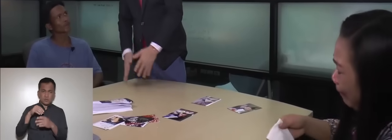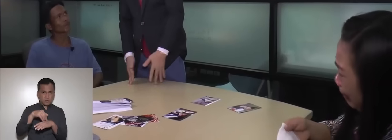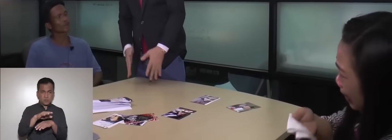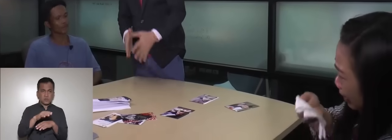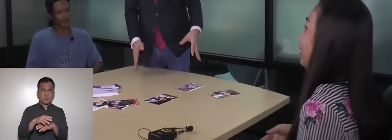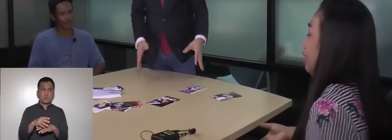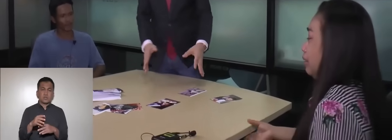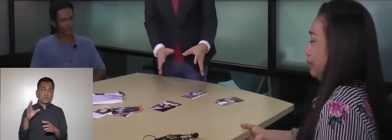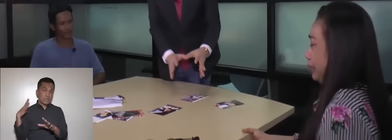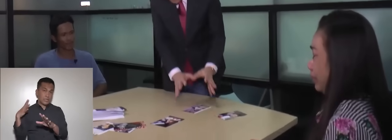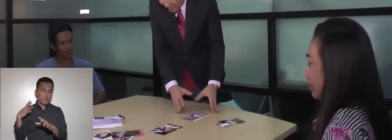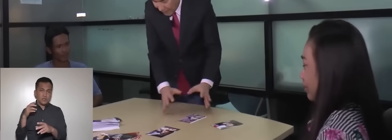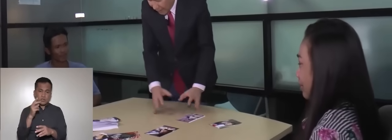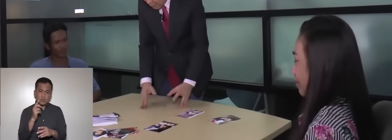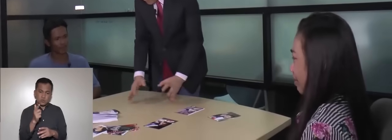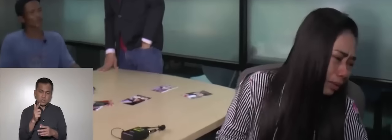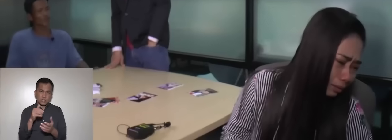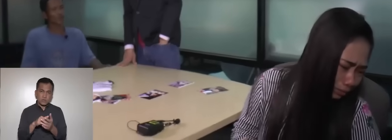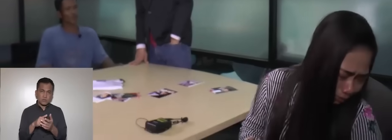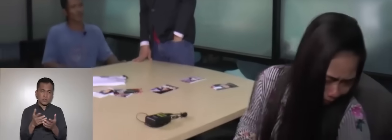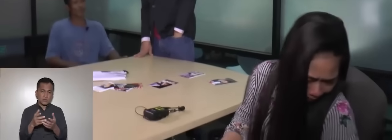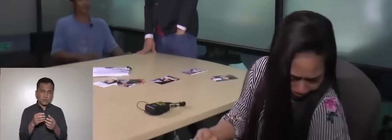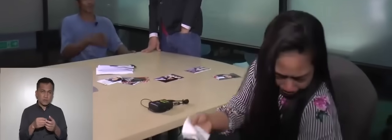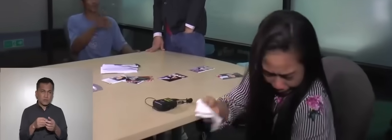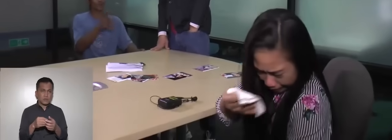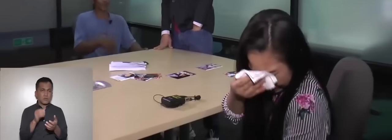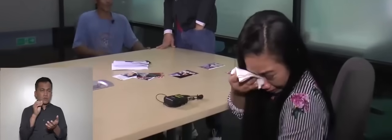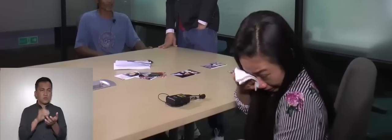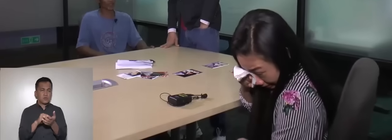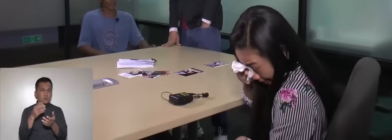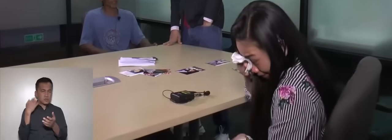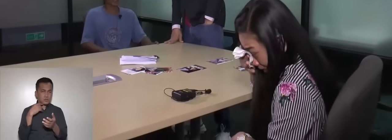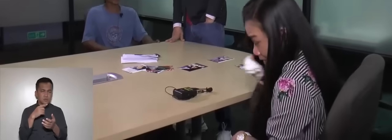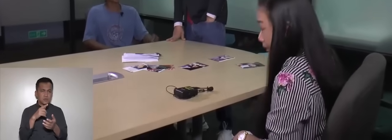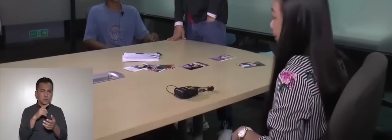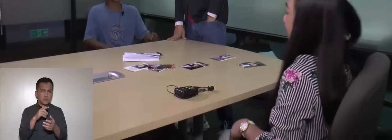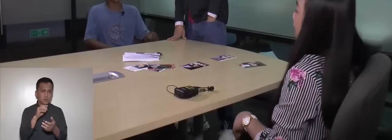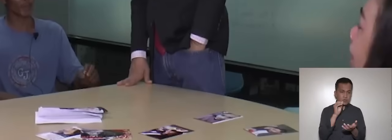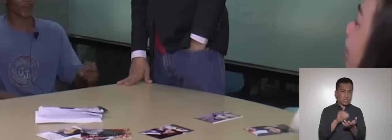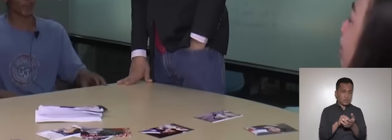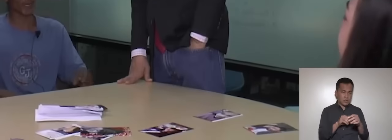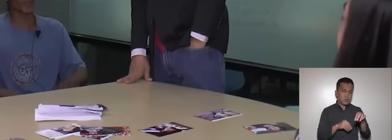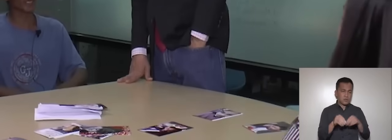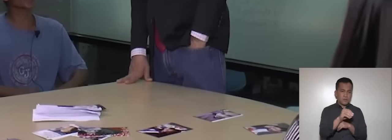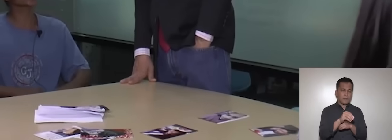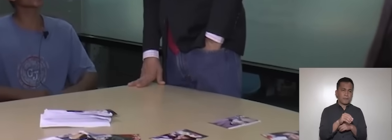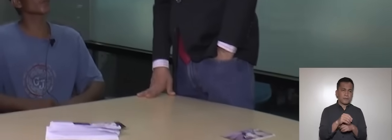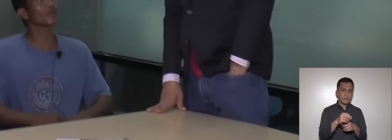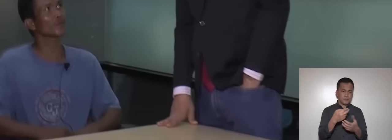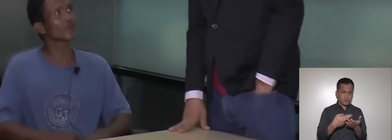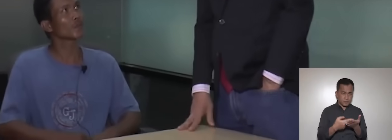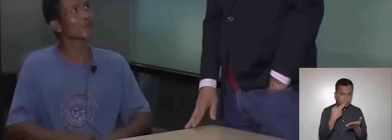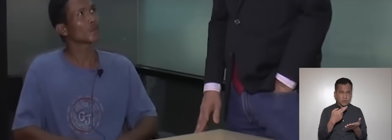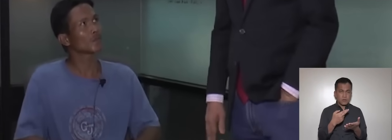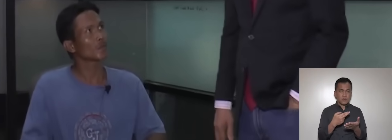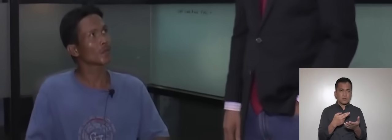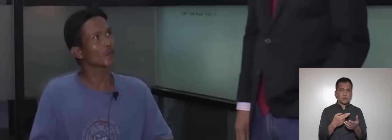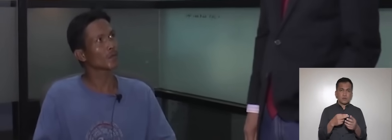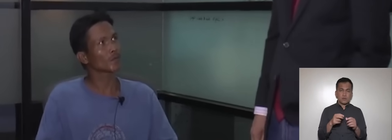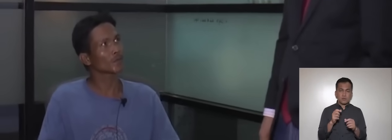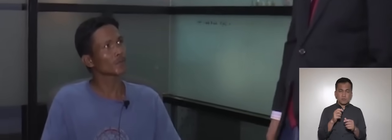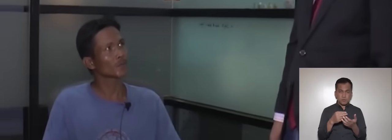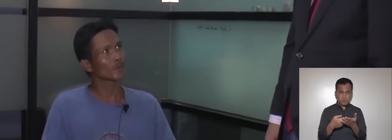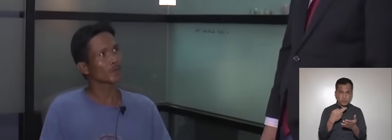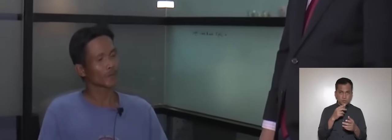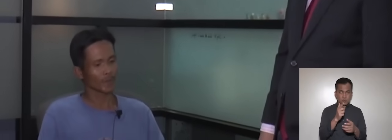mga 20,000, sa amo dinala yung mga perang yun? Yung mga utang namin nung nag-pledge sa sir, saka yung mga bigas. Bigas,